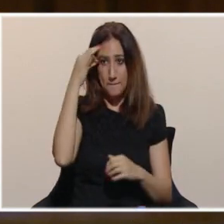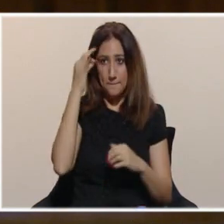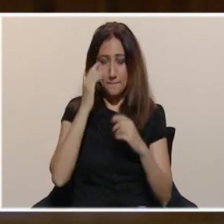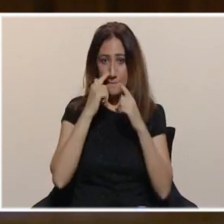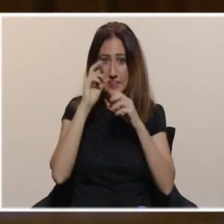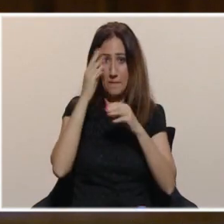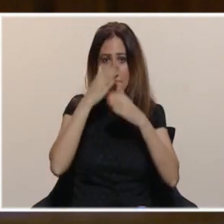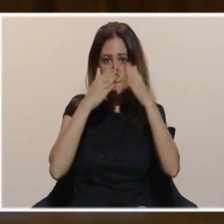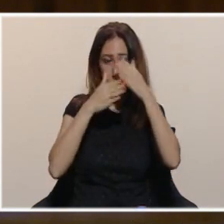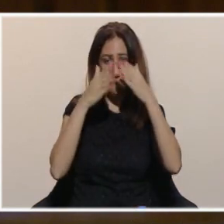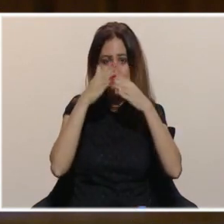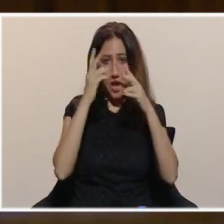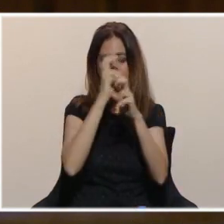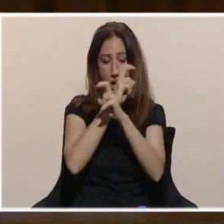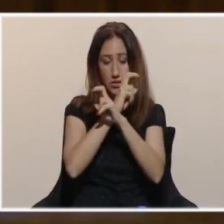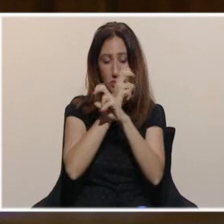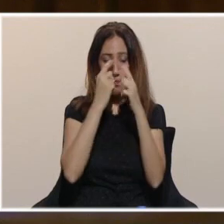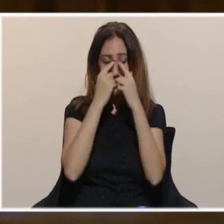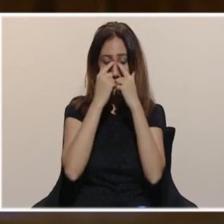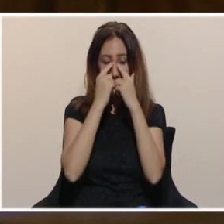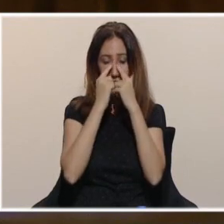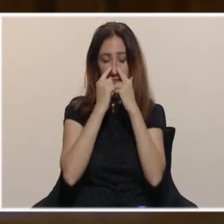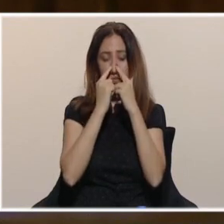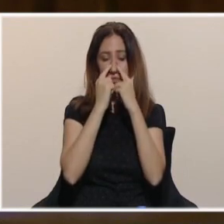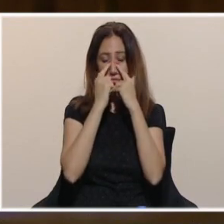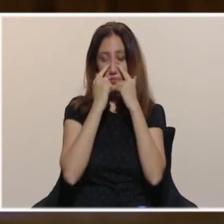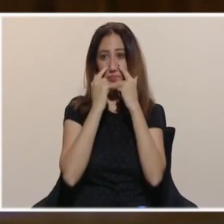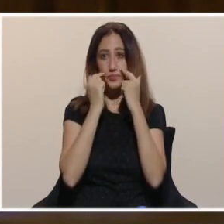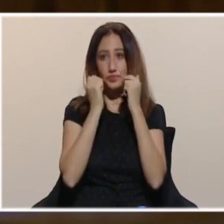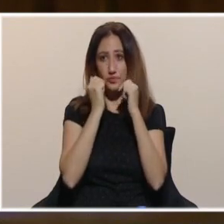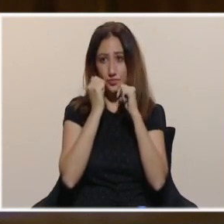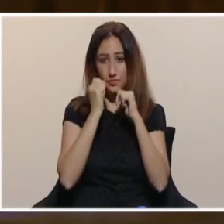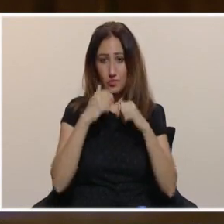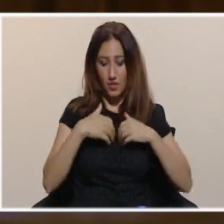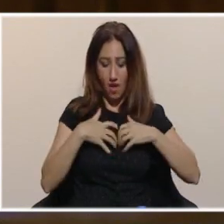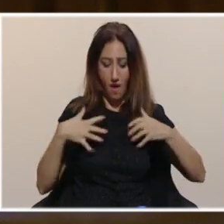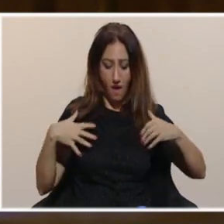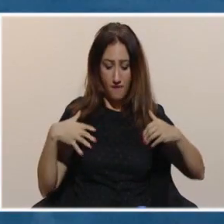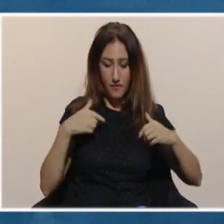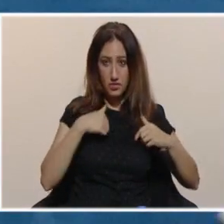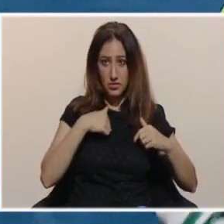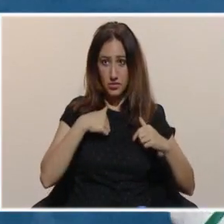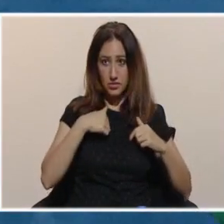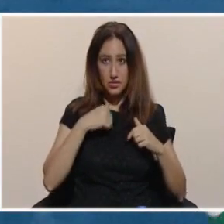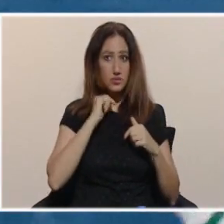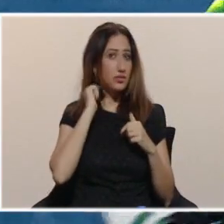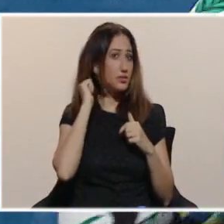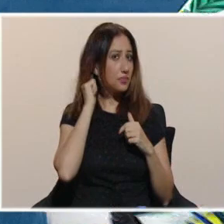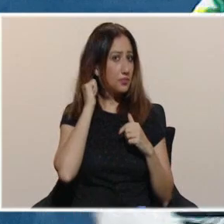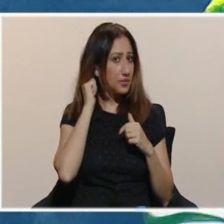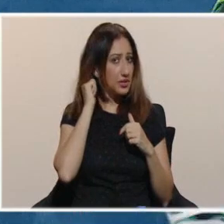بناء عظام الانف، العمليه انهم استعانوا اظن بعظام القفص الصدري عشان يزرعوها. من هنا اشرحينا ايه اللي حصل